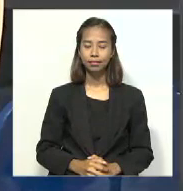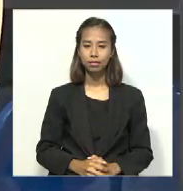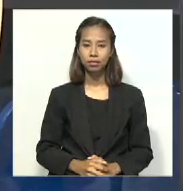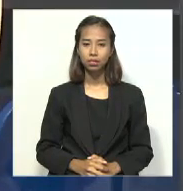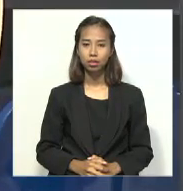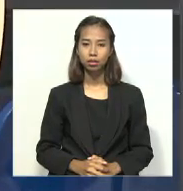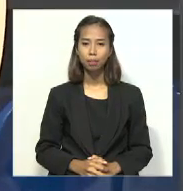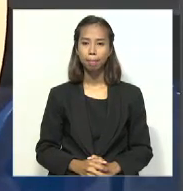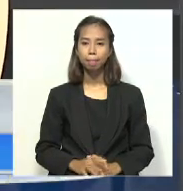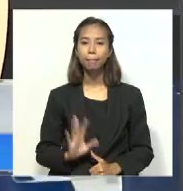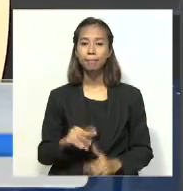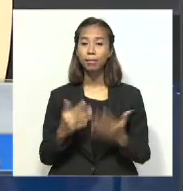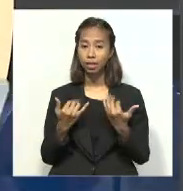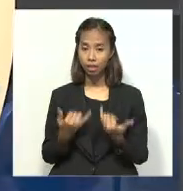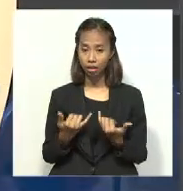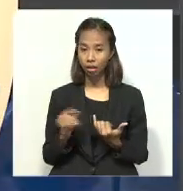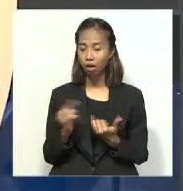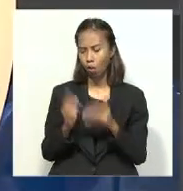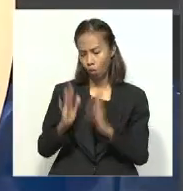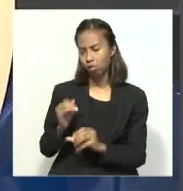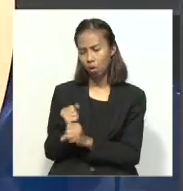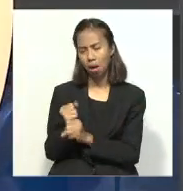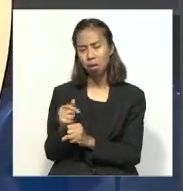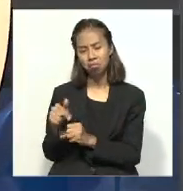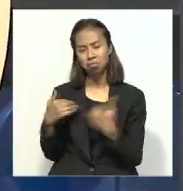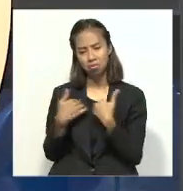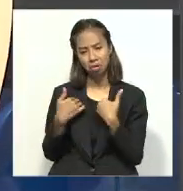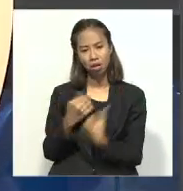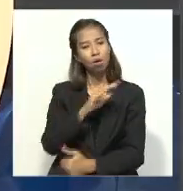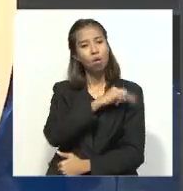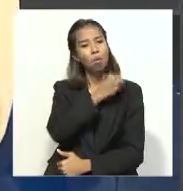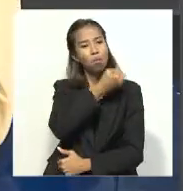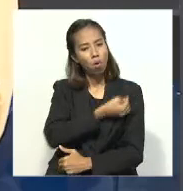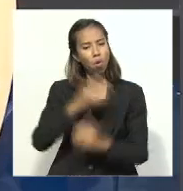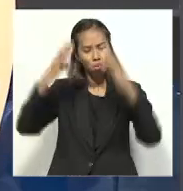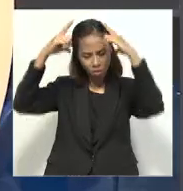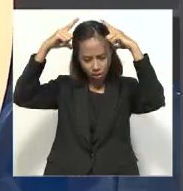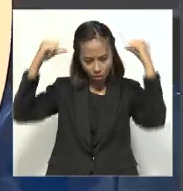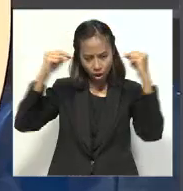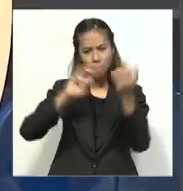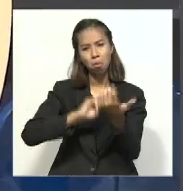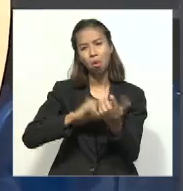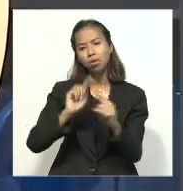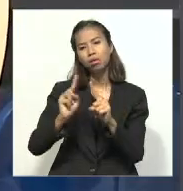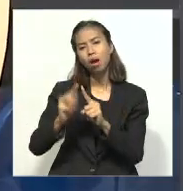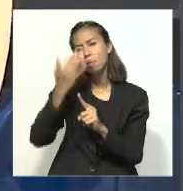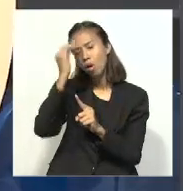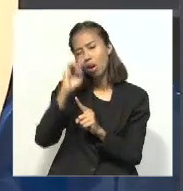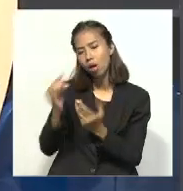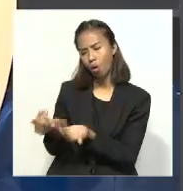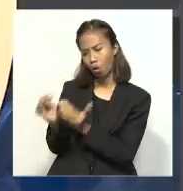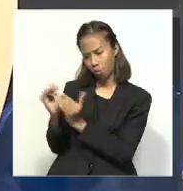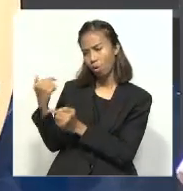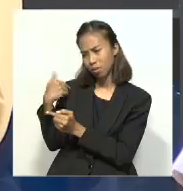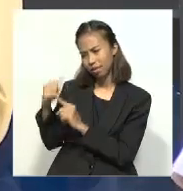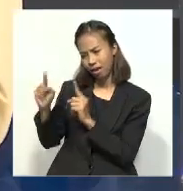ผมคิดว่าความที่เสียสละมากที่สุดคือบุคลากรของเราเนี่ยนะคุณหมอแพทย์พยาบาลเขาก็เสียสละนะครอบครัวเขาก็มีเหมือนน